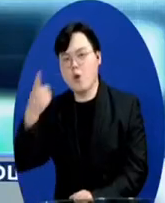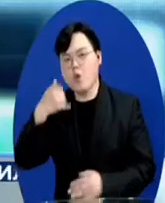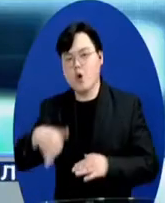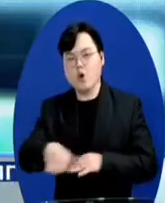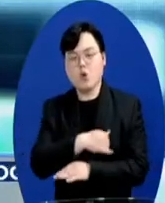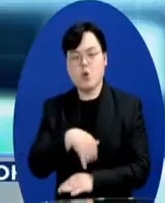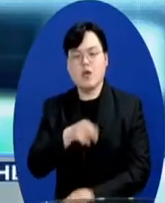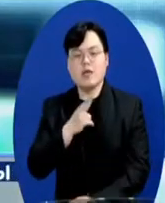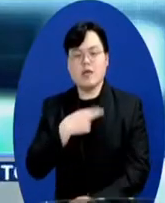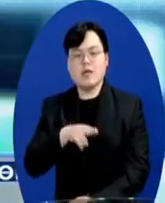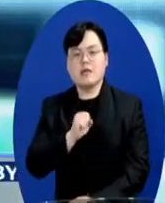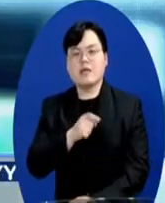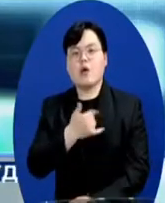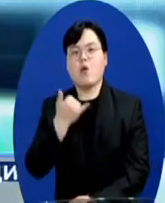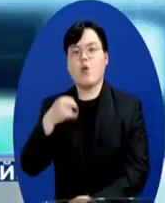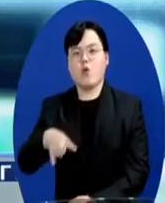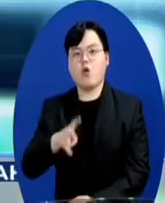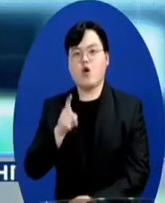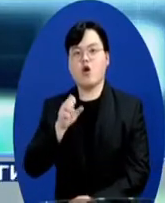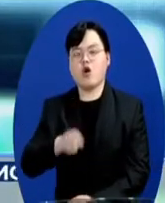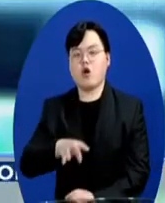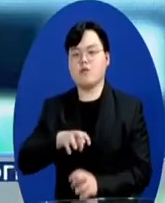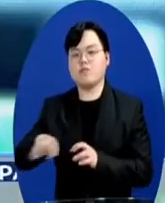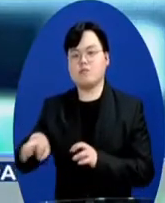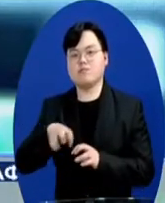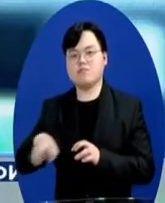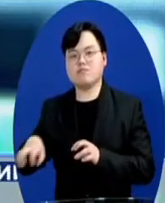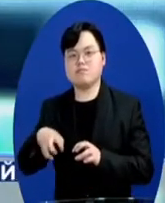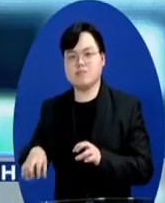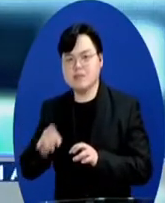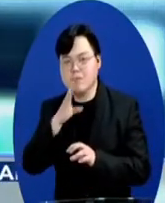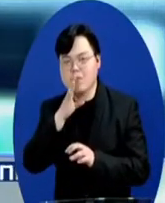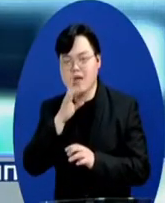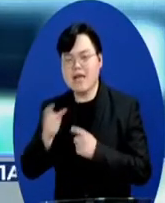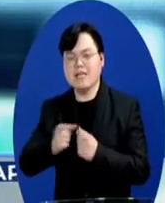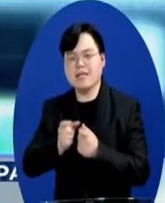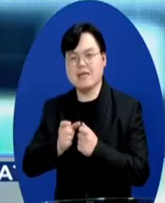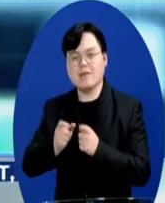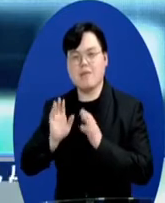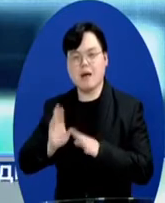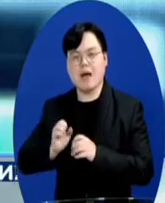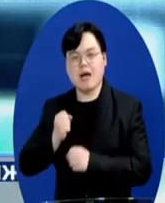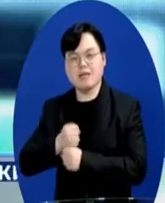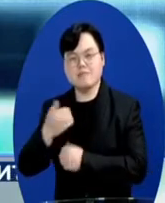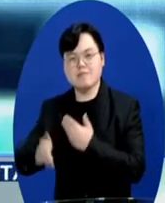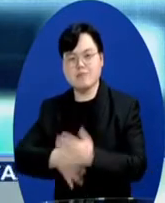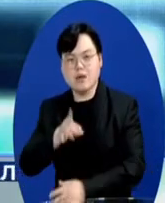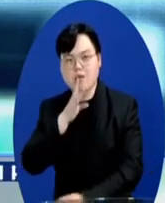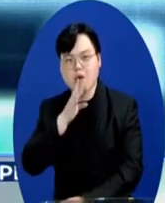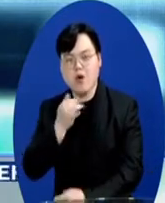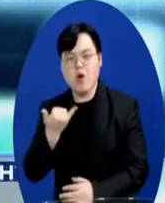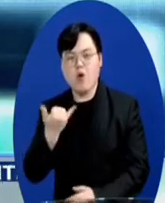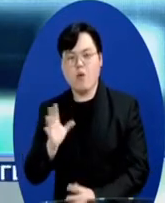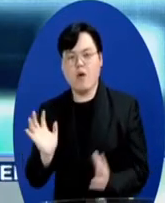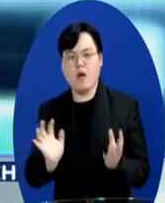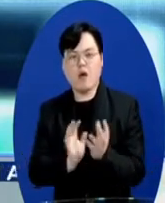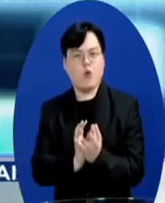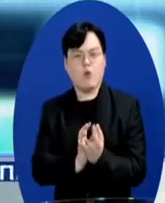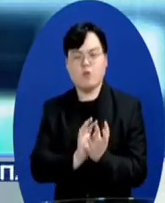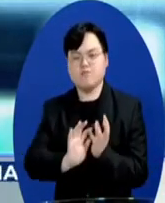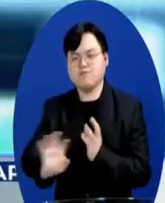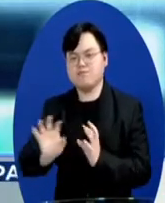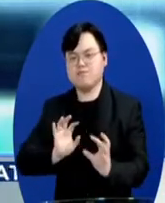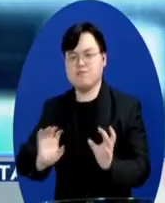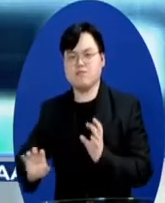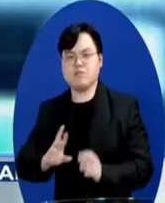Улс дагуул хотуудаа хөгжүүлж эдийн засгийн чөлөөт бүсүүдэн байнгын ажиллагаатай болгох зорилт тавьсан. За нийслэлийн төвлөрлийг сааруулж цоо шин